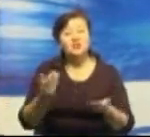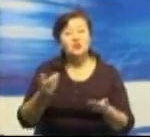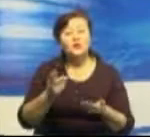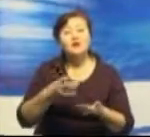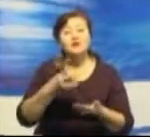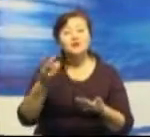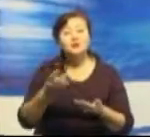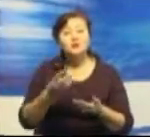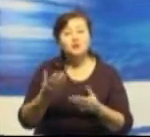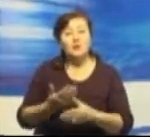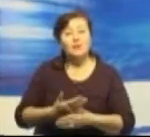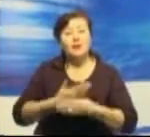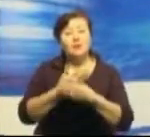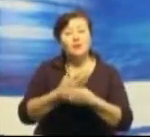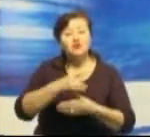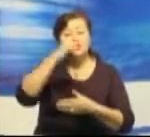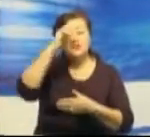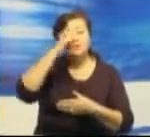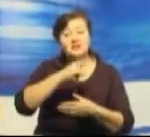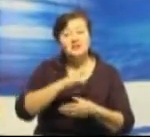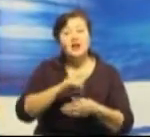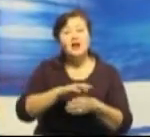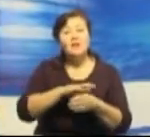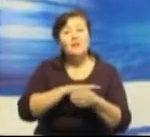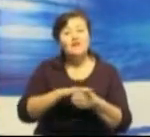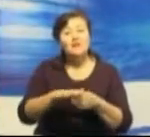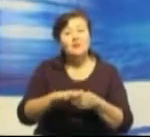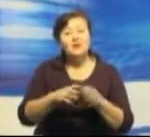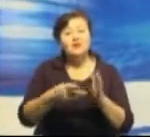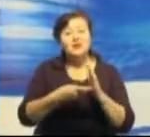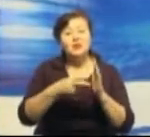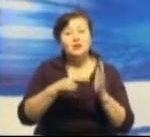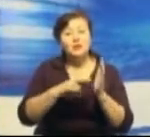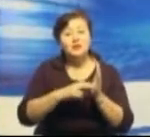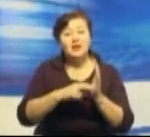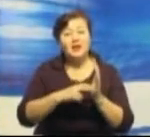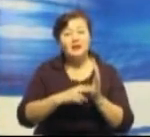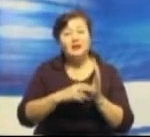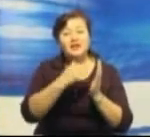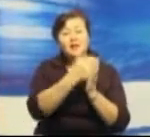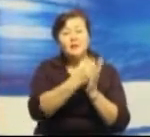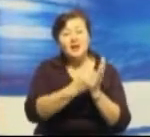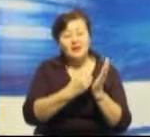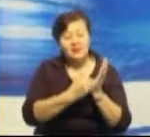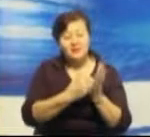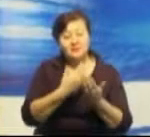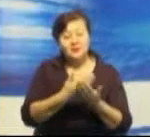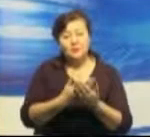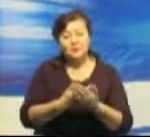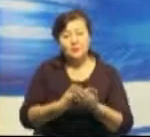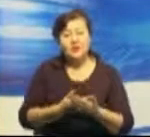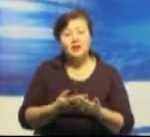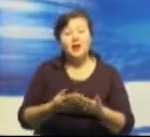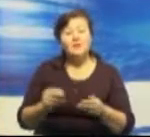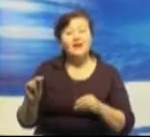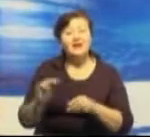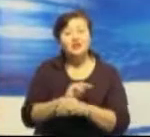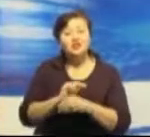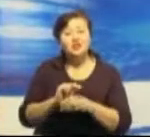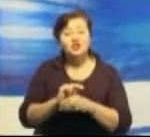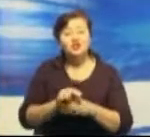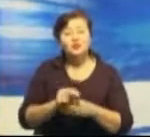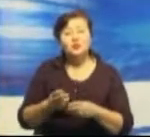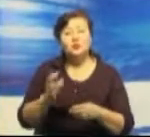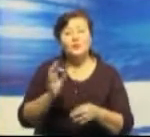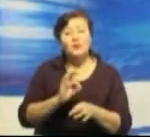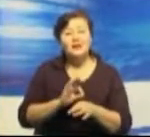помощь в разработке и реализации специальных программ и проектов по лечению и обслуживанию пострадавшего населения, а также по обеспечению